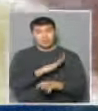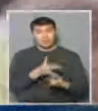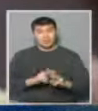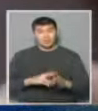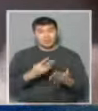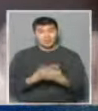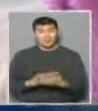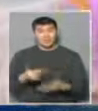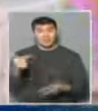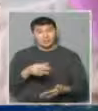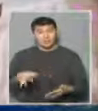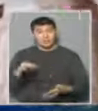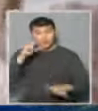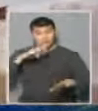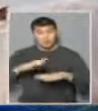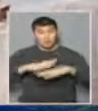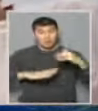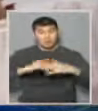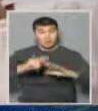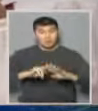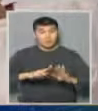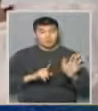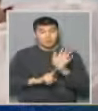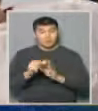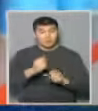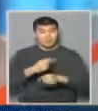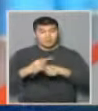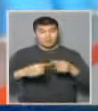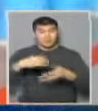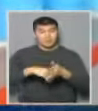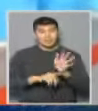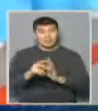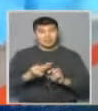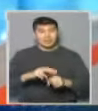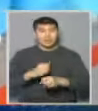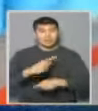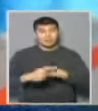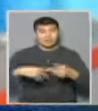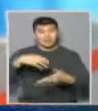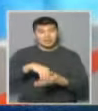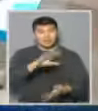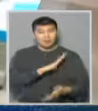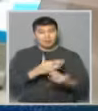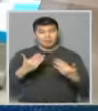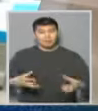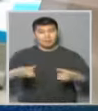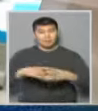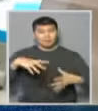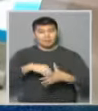бойынша өңірде мемлекеттік қолдау механизмдері белсенді жүзеге асуда. Аталмыш бағдарлама басталғаннан бері